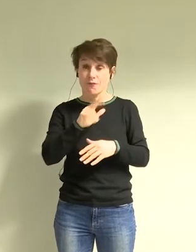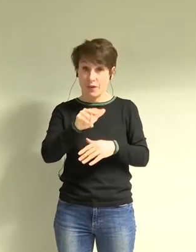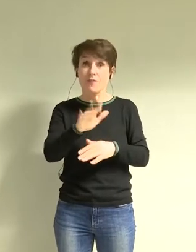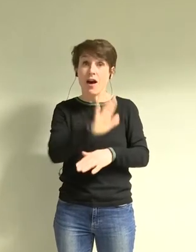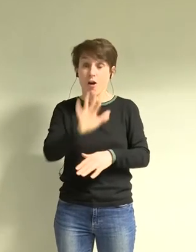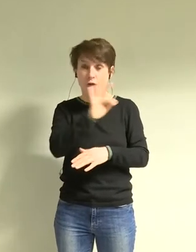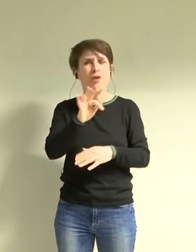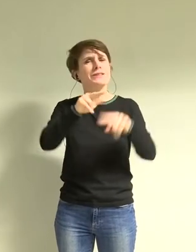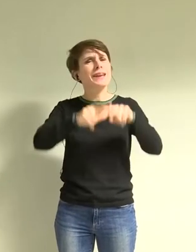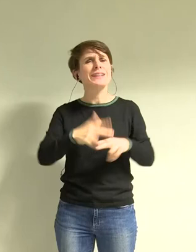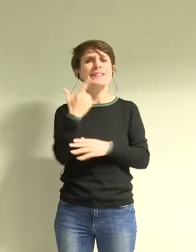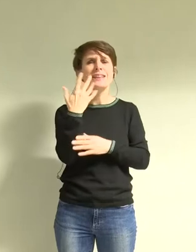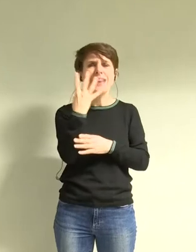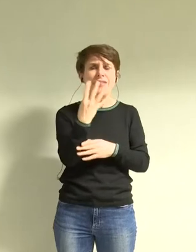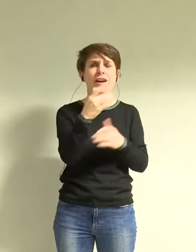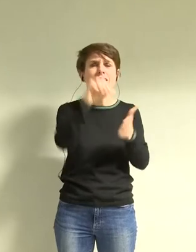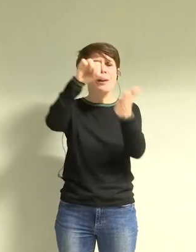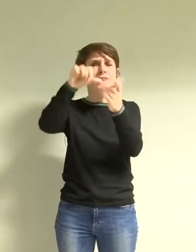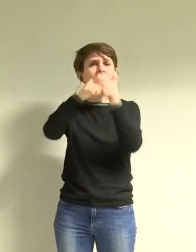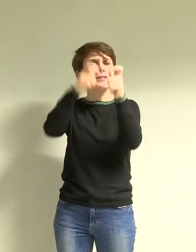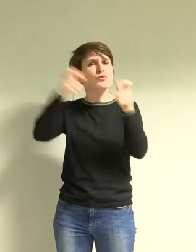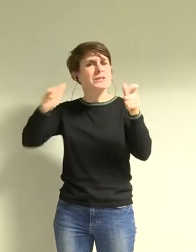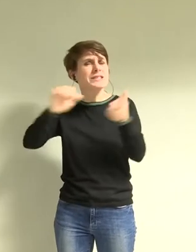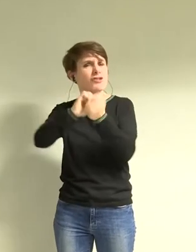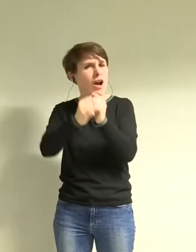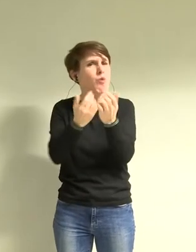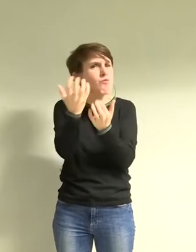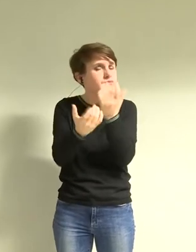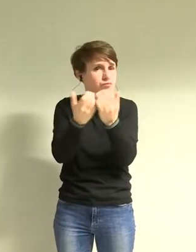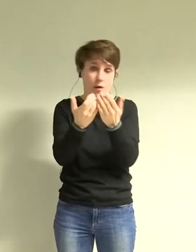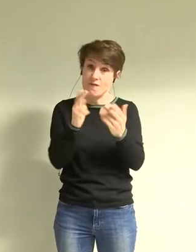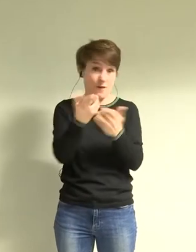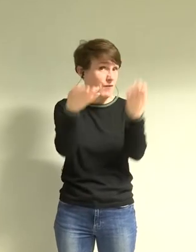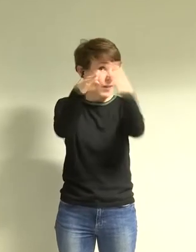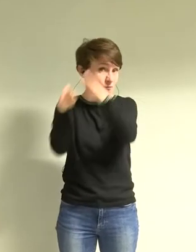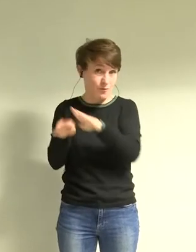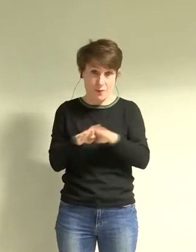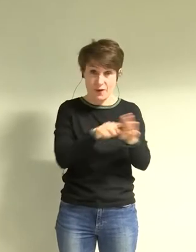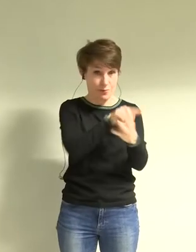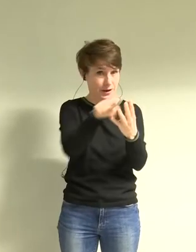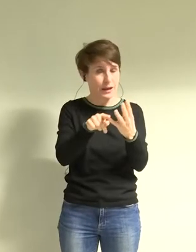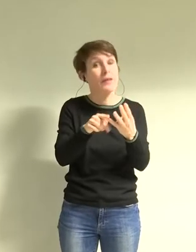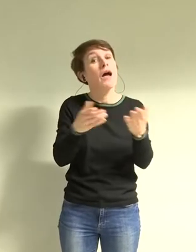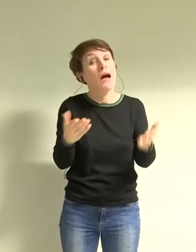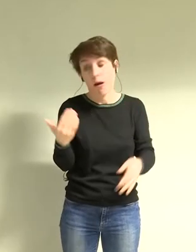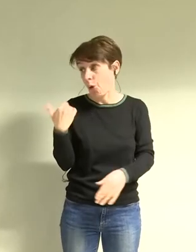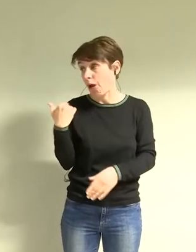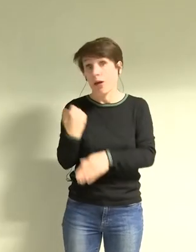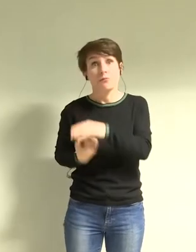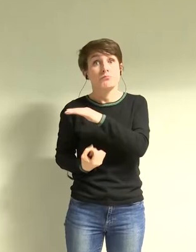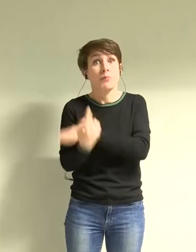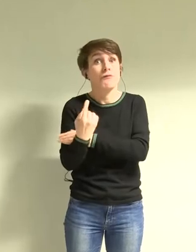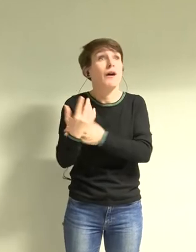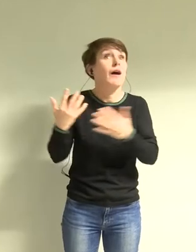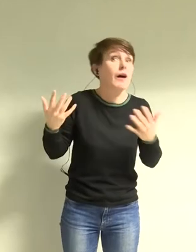quatre dernières centrales à charbon pour cette dernière mesure effectivement il ya eu un peu d'actualité qui est venu réveiller le sujet